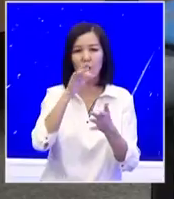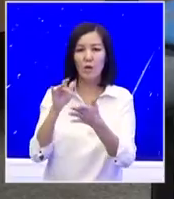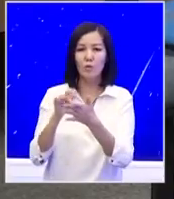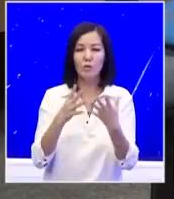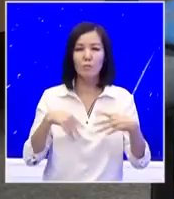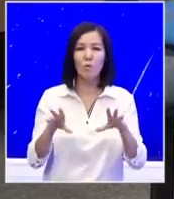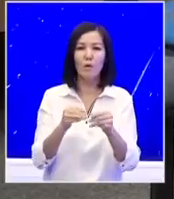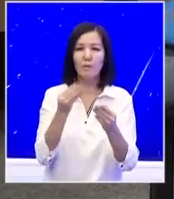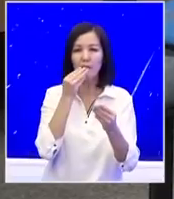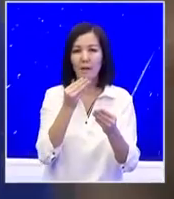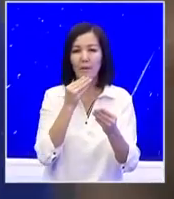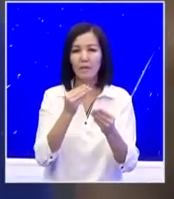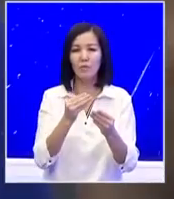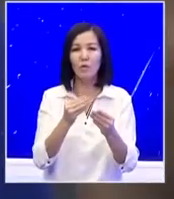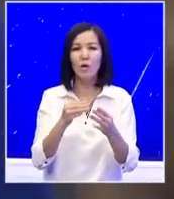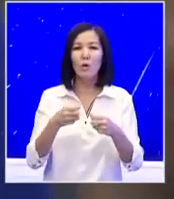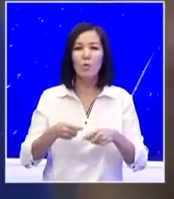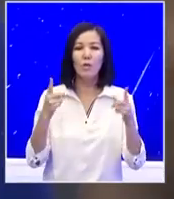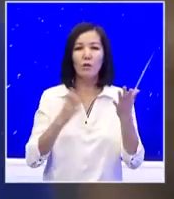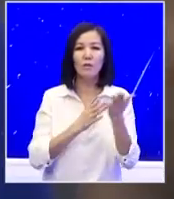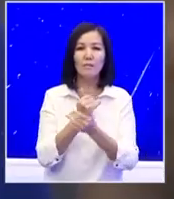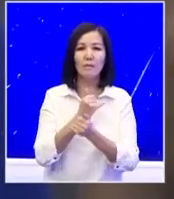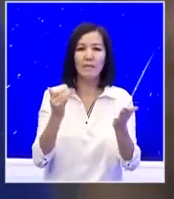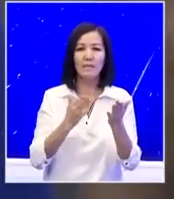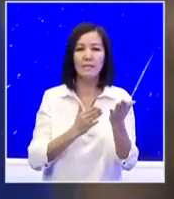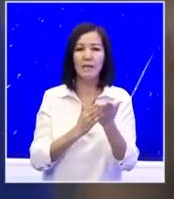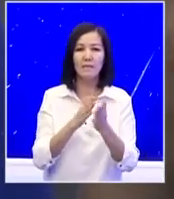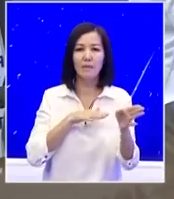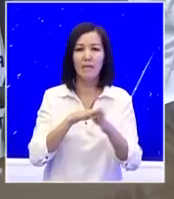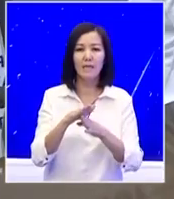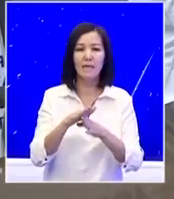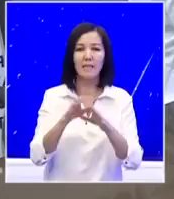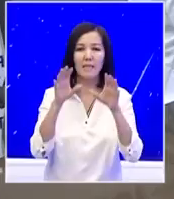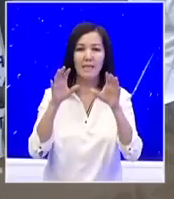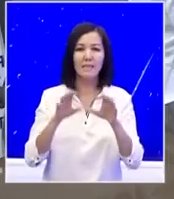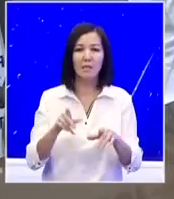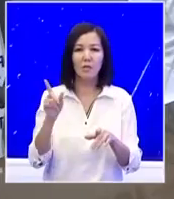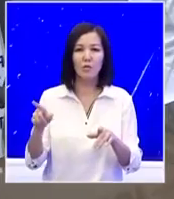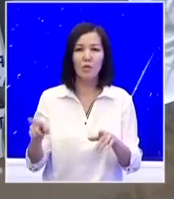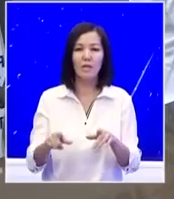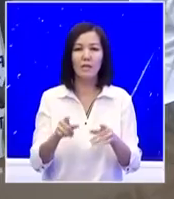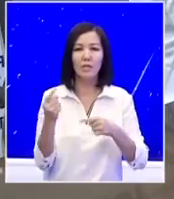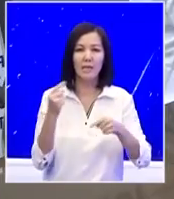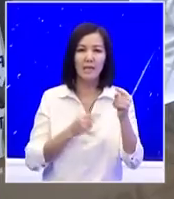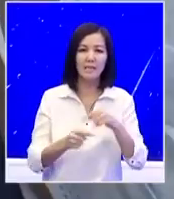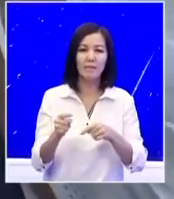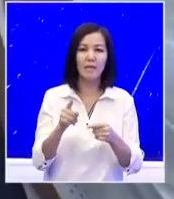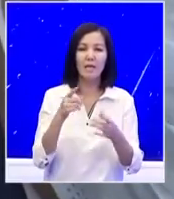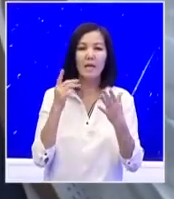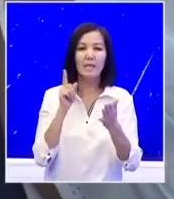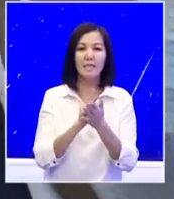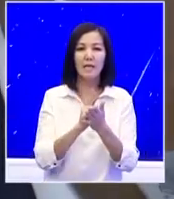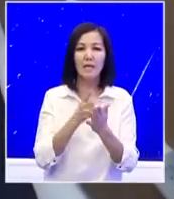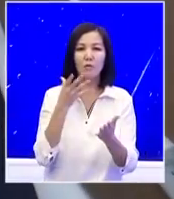жылға туризм, қоғамдық тамақтану және қонақ үй қызмет саласындағы қызмет атқаратын заңды тұлғалар мен жеке кәсіпкерлер